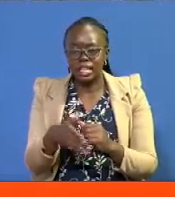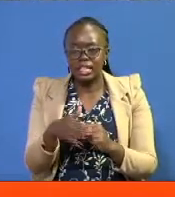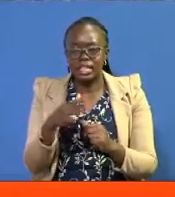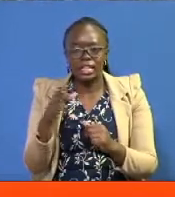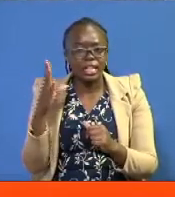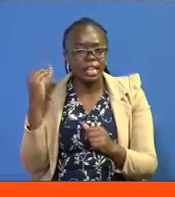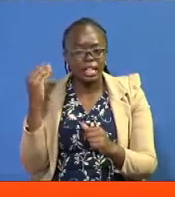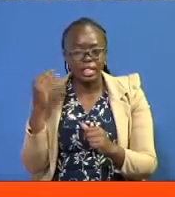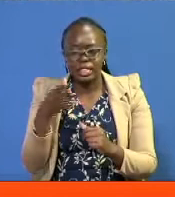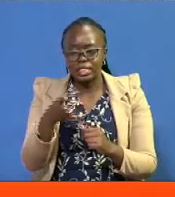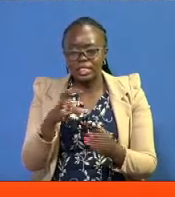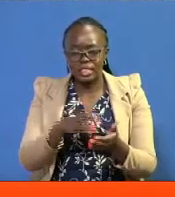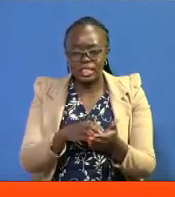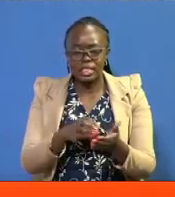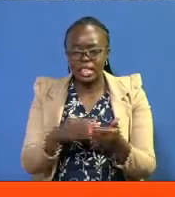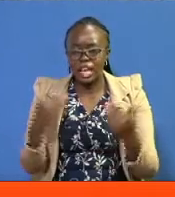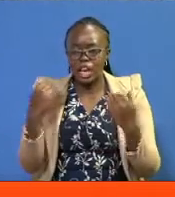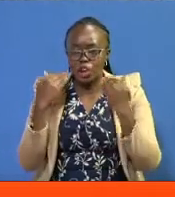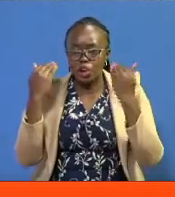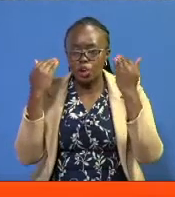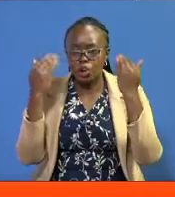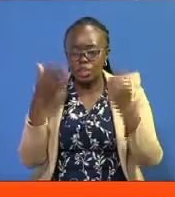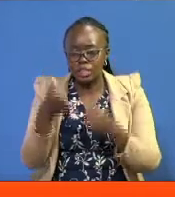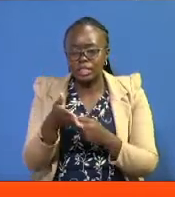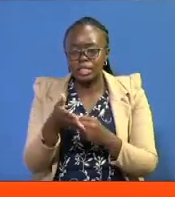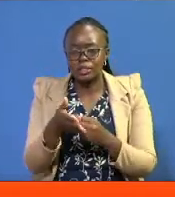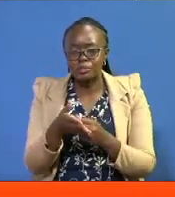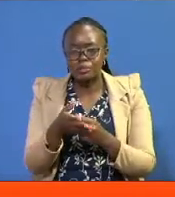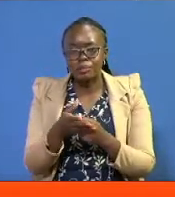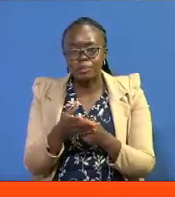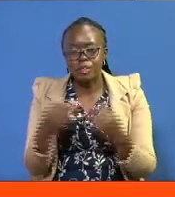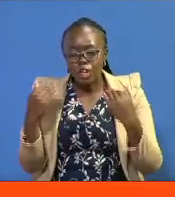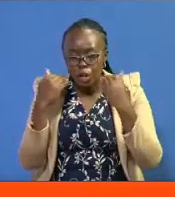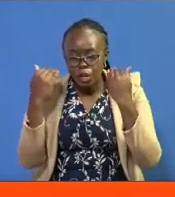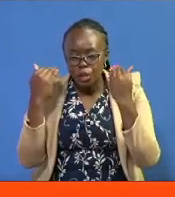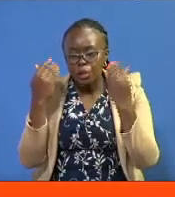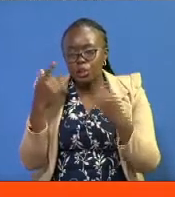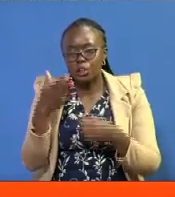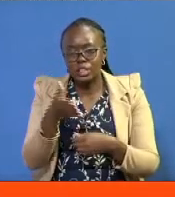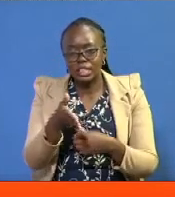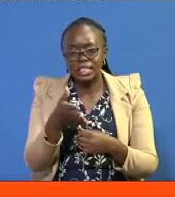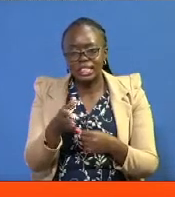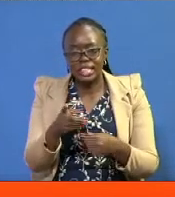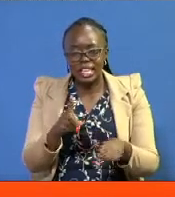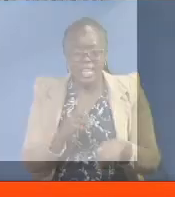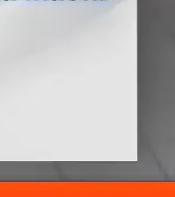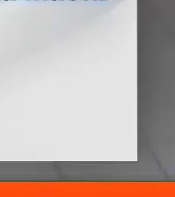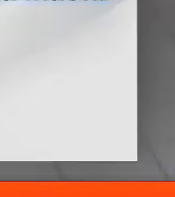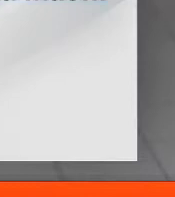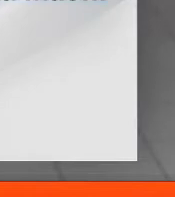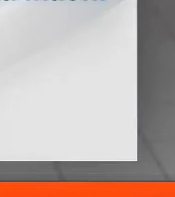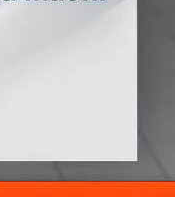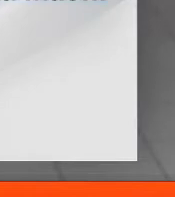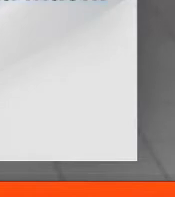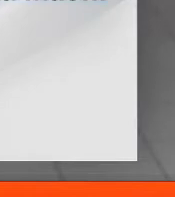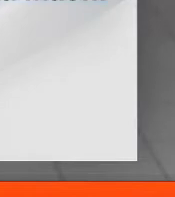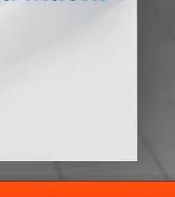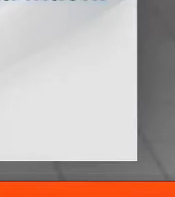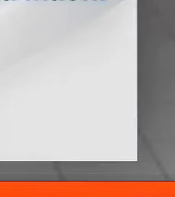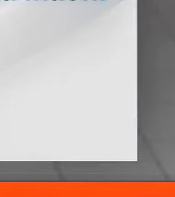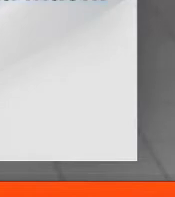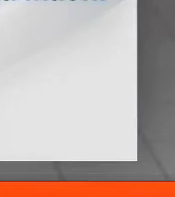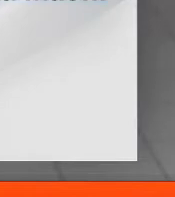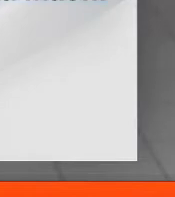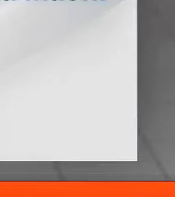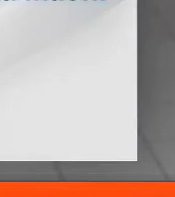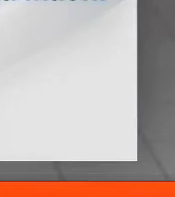kusikizwa kwenye mahakama ya rufaa. Koti iliweka marufuku ya Alhamisi kuwa ya mawasilisho maandishi kutoka